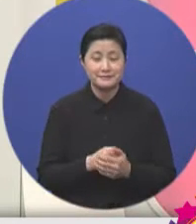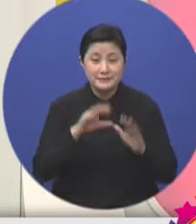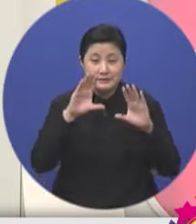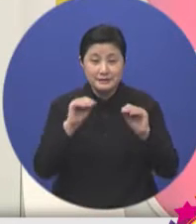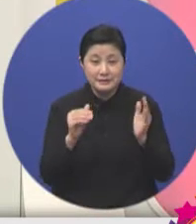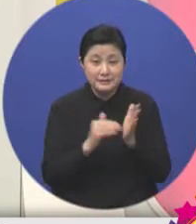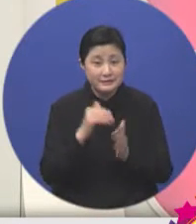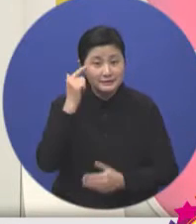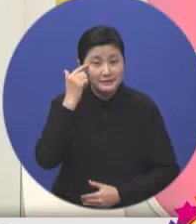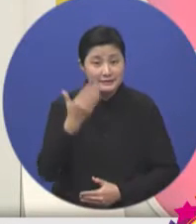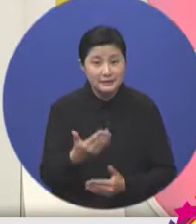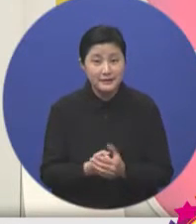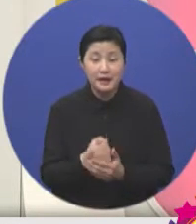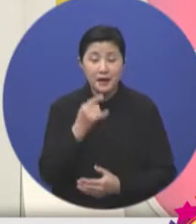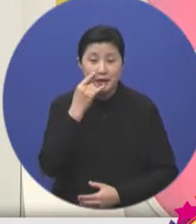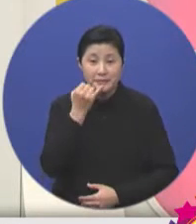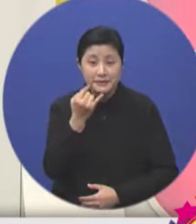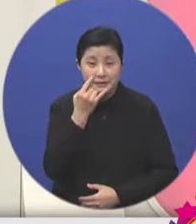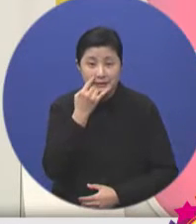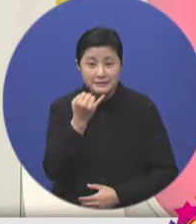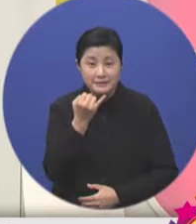끄셨어요? 어머니.